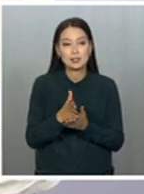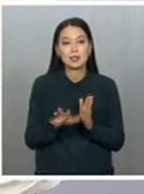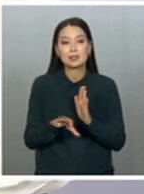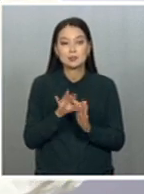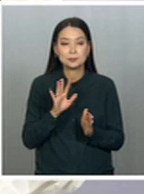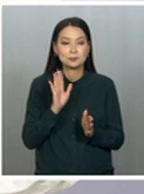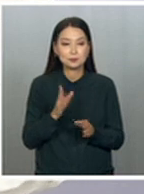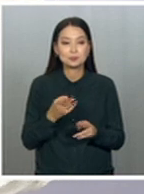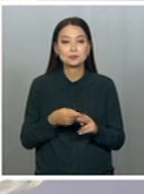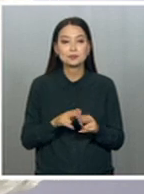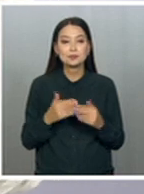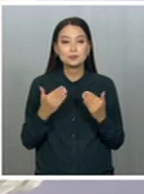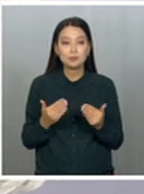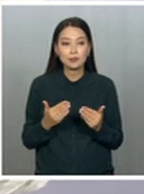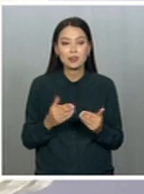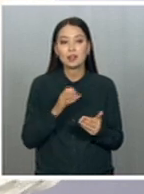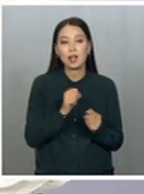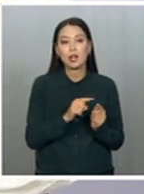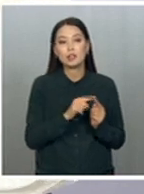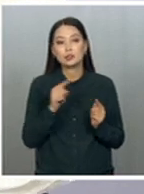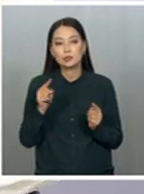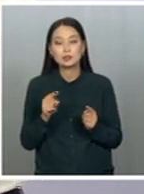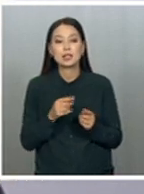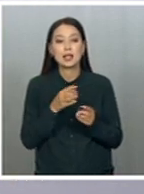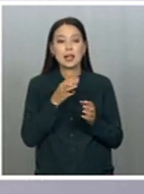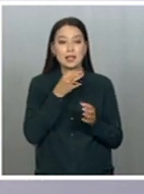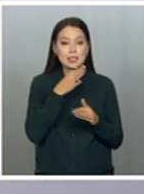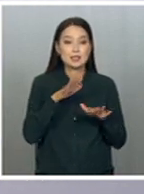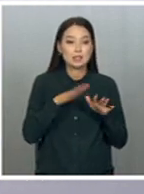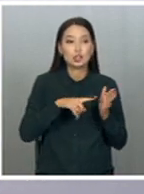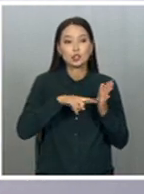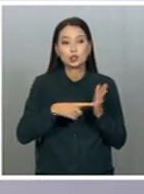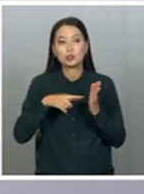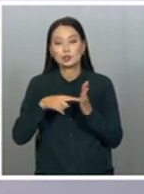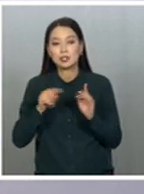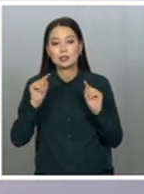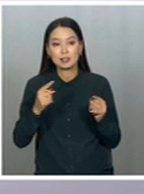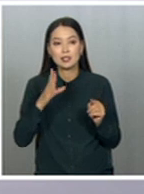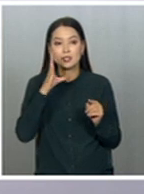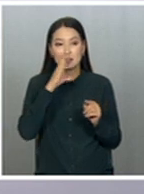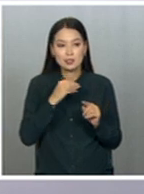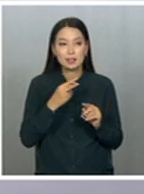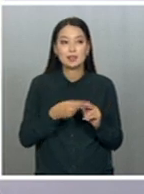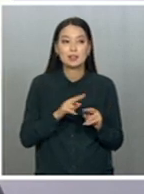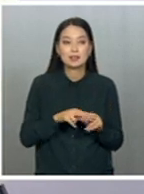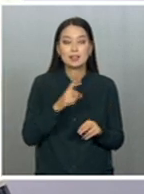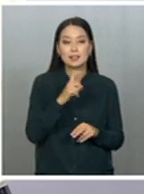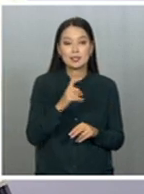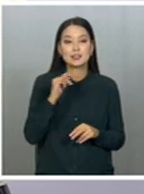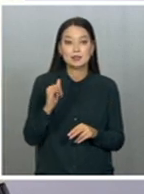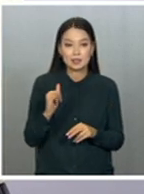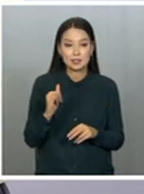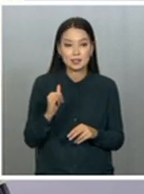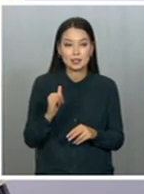Демек, A түзудің кез келген нүктесі деп аламыз. Ол жерде координаттары X, Y.